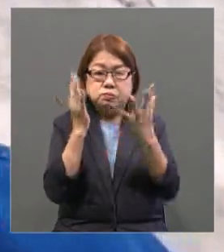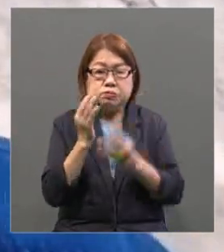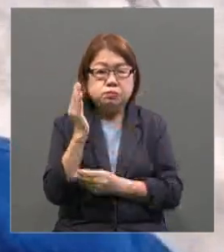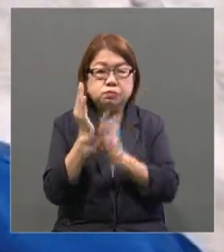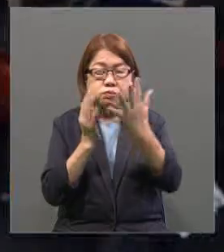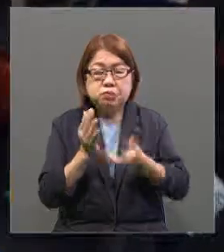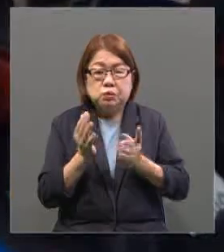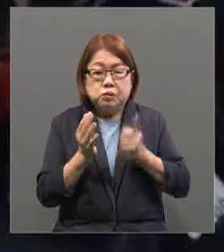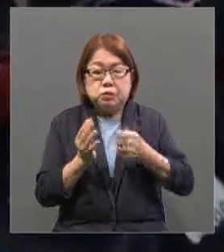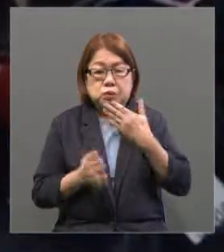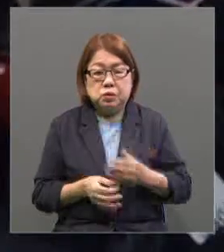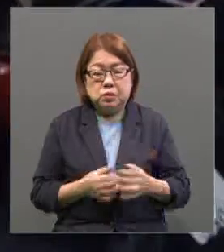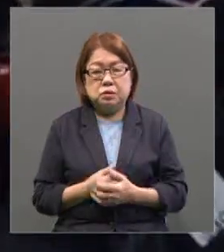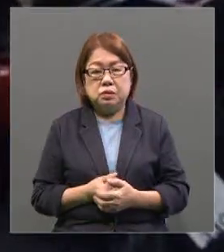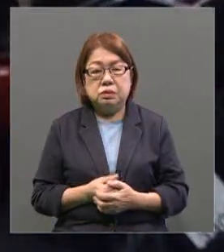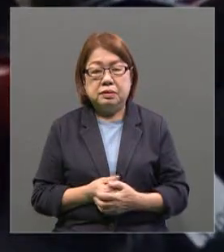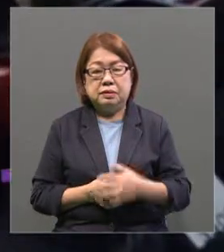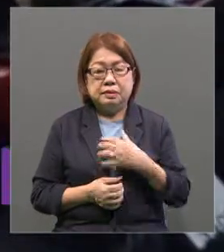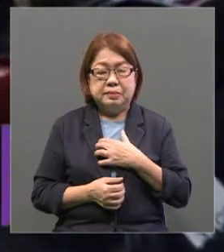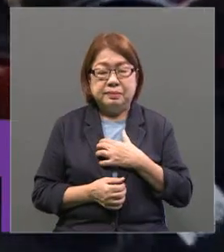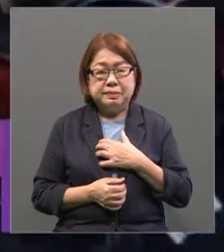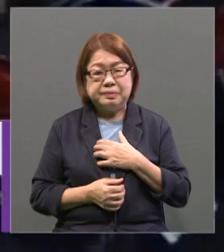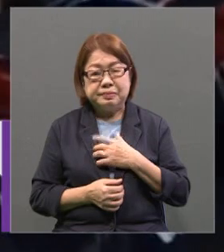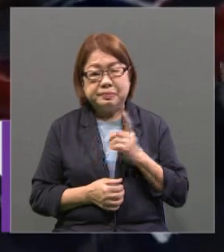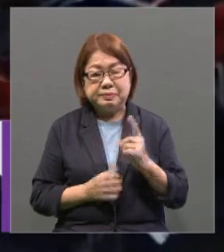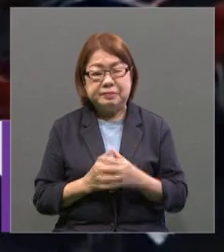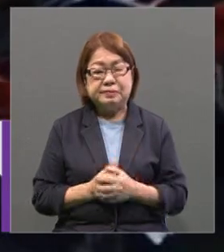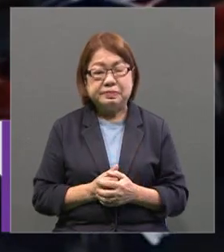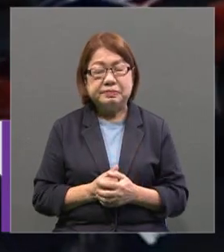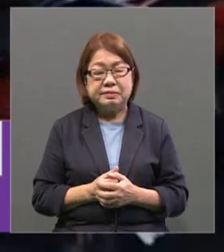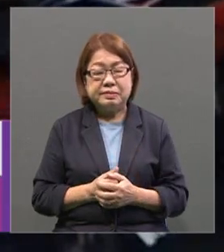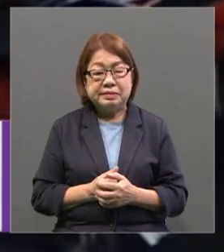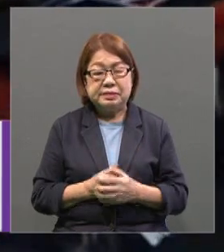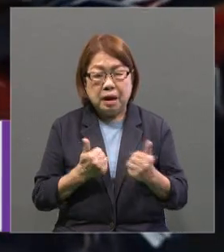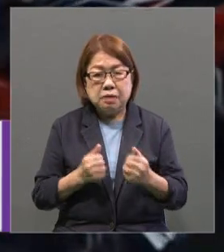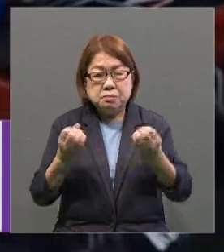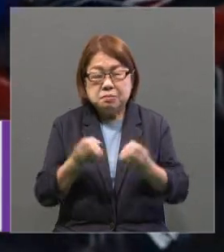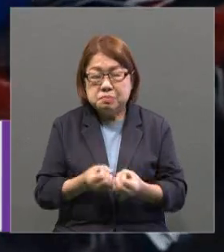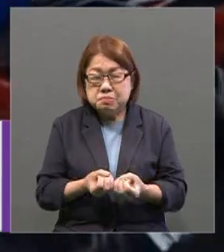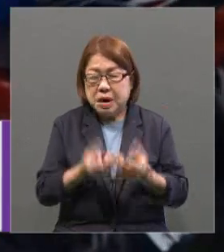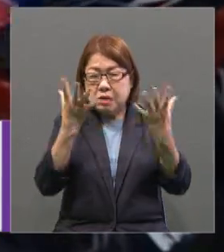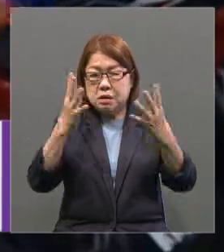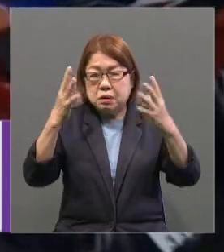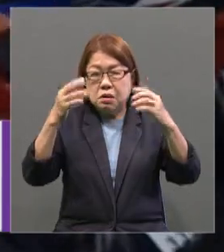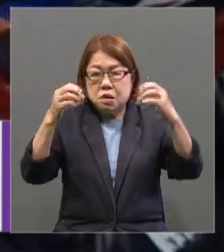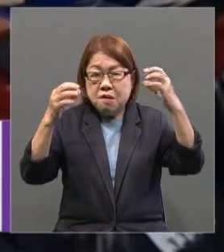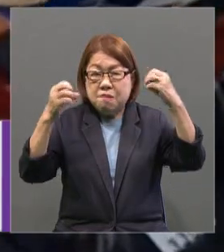ะ ผมกำลังจะตัดผมอยู ่แล้วไฟดับ ไม่ได้ตัดเลยแล้วมันระเบิดแล้วก็ไฟดับเลยก็วิ่งออก